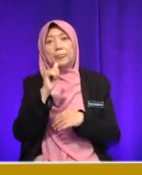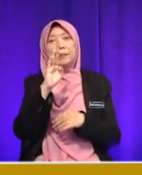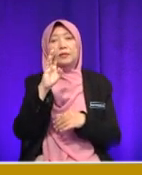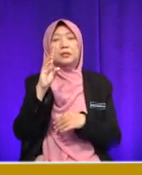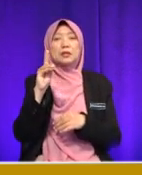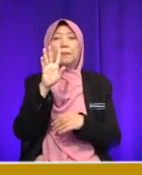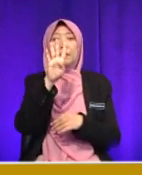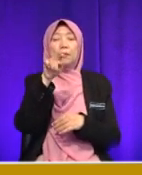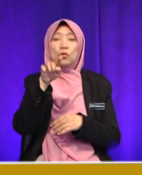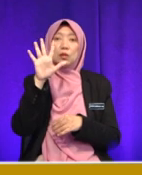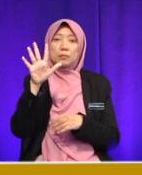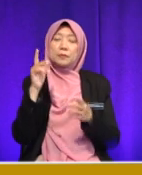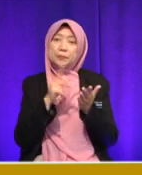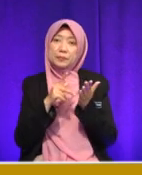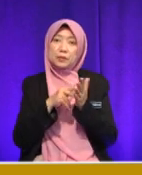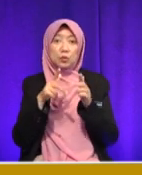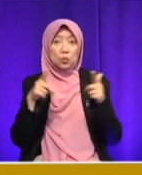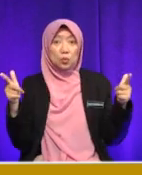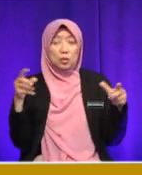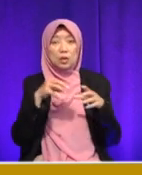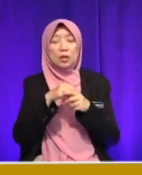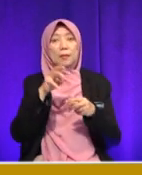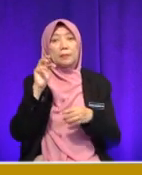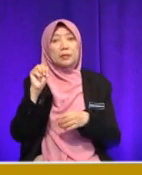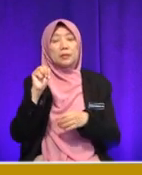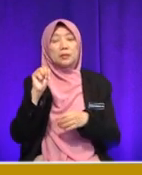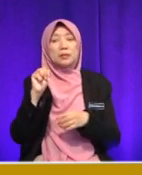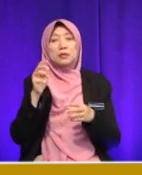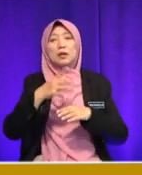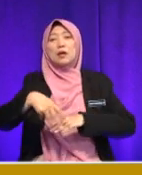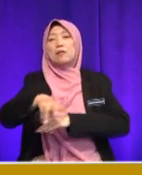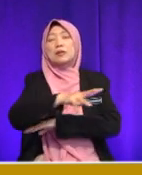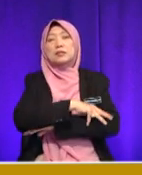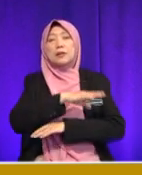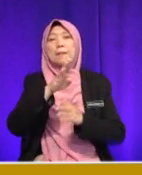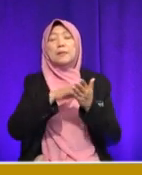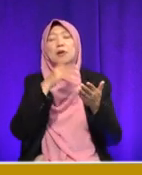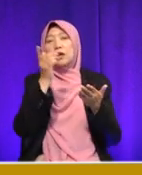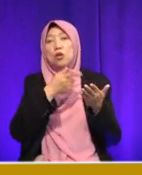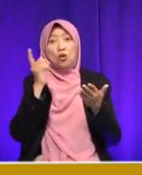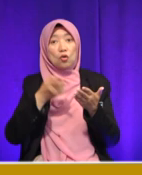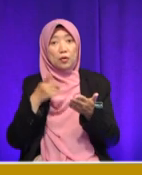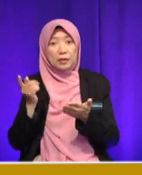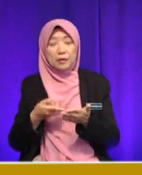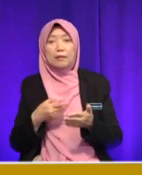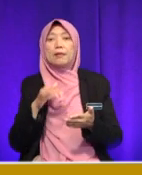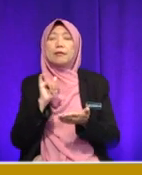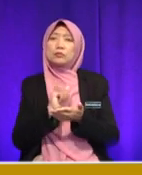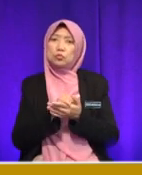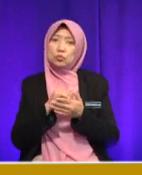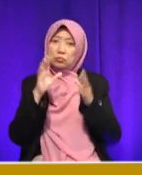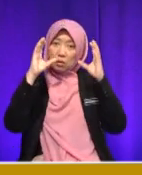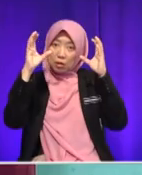4.5. Hitung luas dalam meter persegi kawasan berlorek. Jadi Nisa, sebenarnya